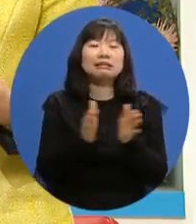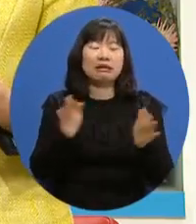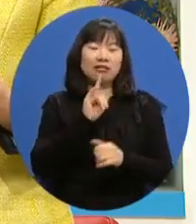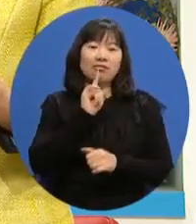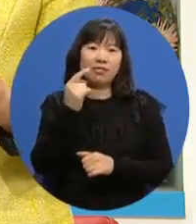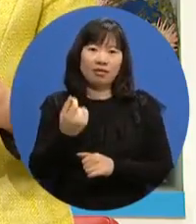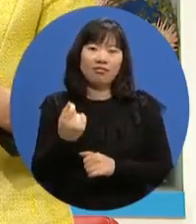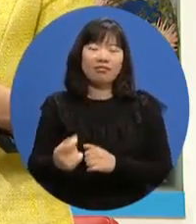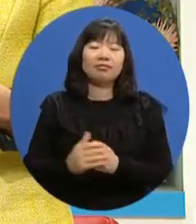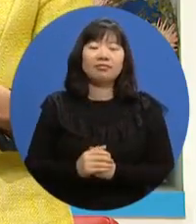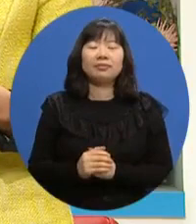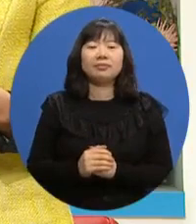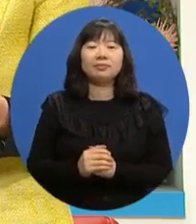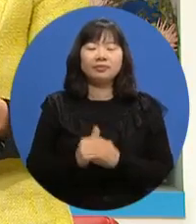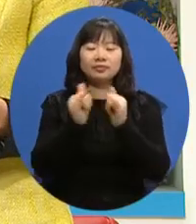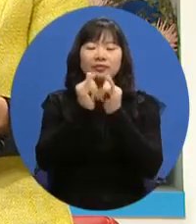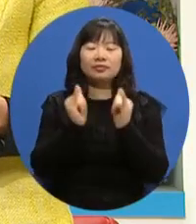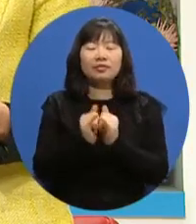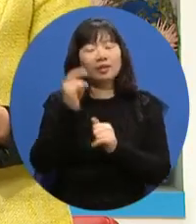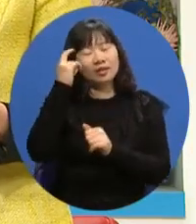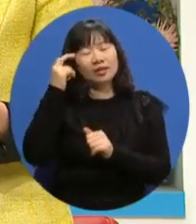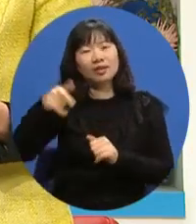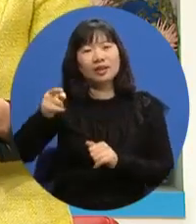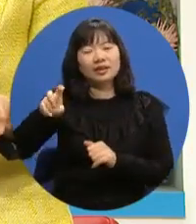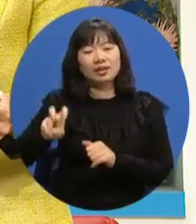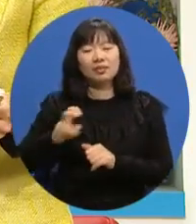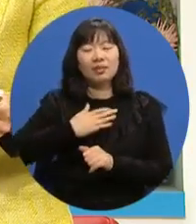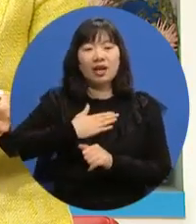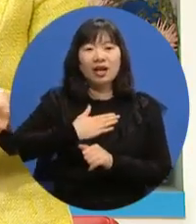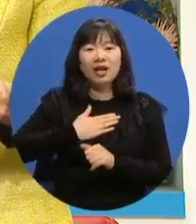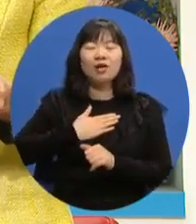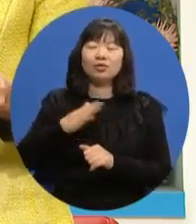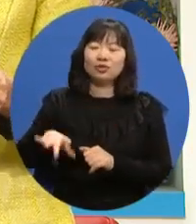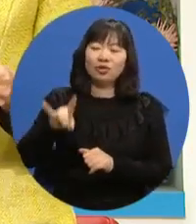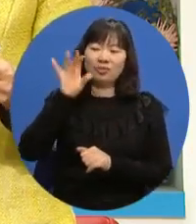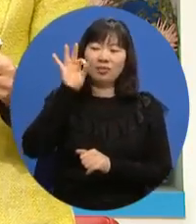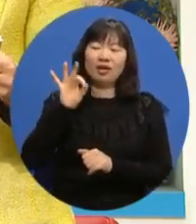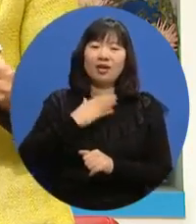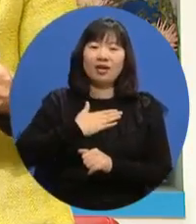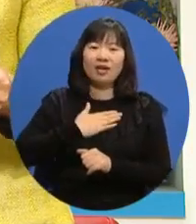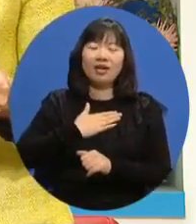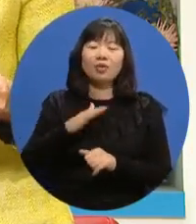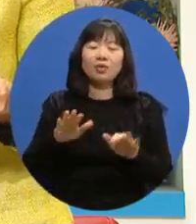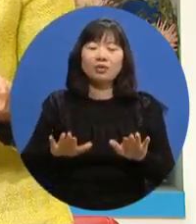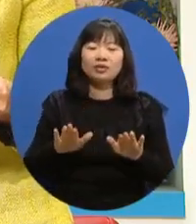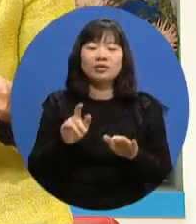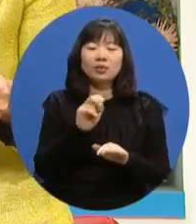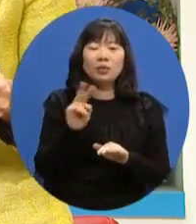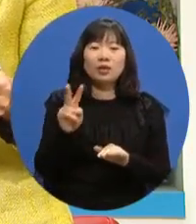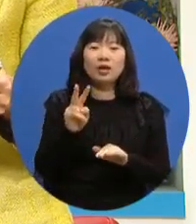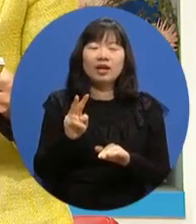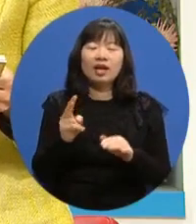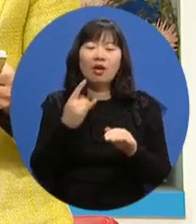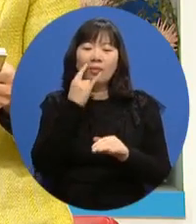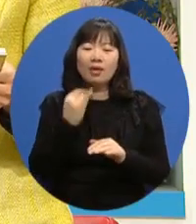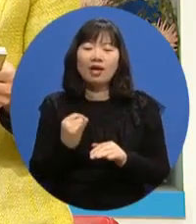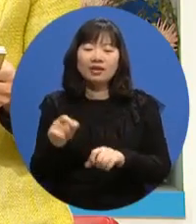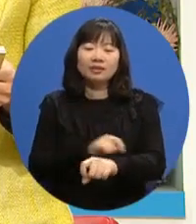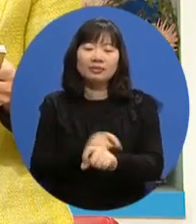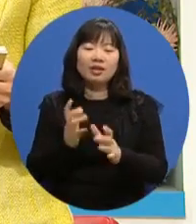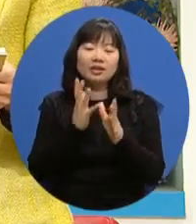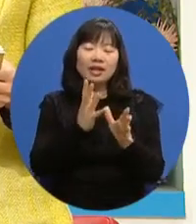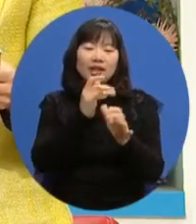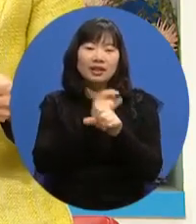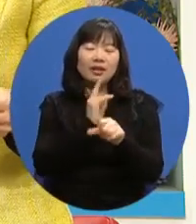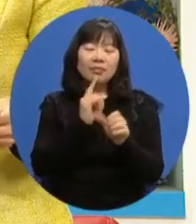시작이라는 거죠. 아, 사회 개념을 이제 알아가는. 그렇죠. 처음 알았네. 네. 그래서 오늘 고야가 엄마랑 아주 특별한 나들이를 했다고